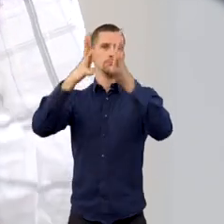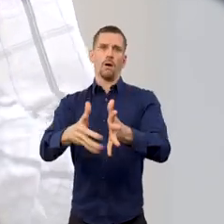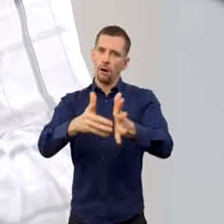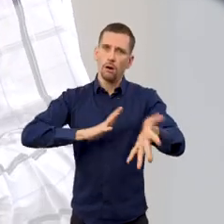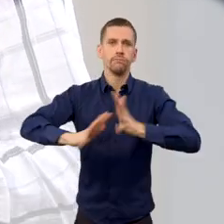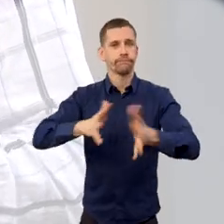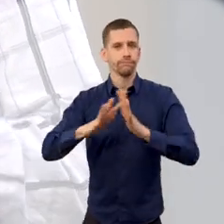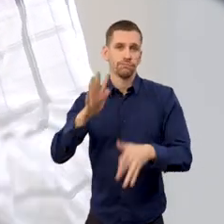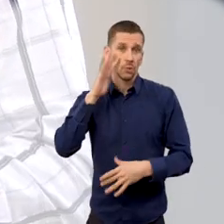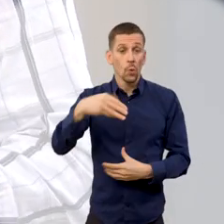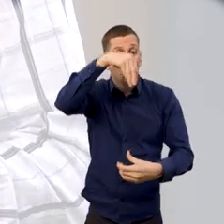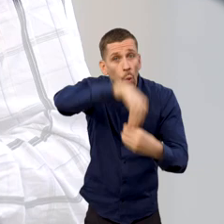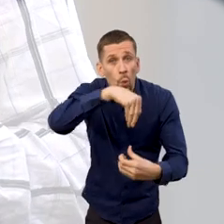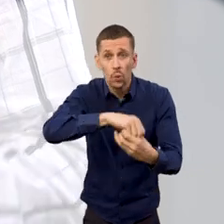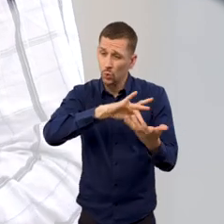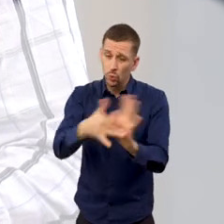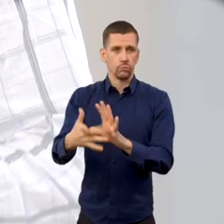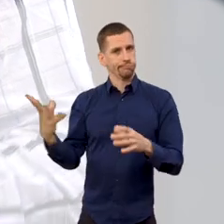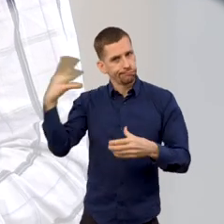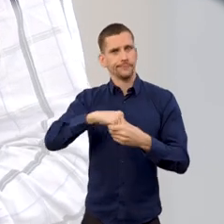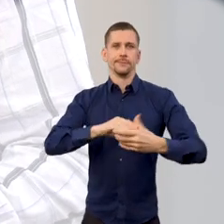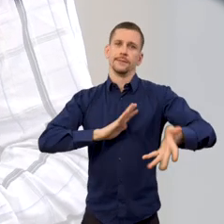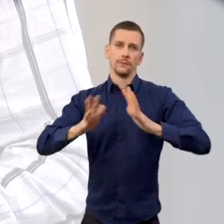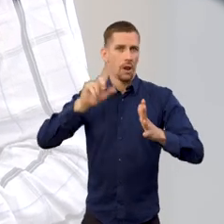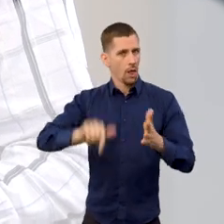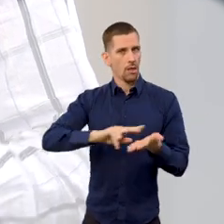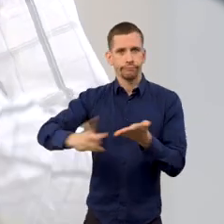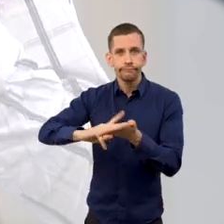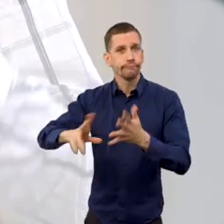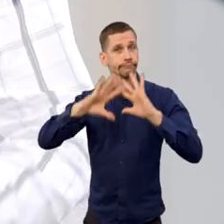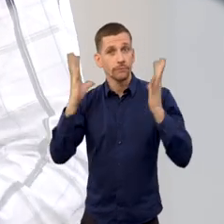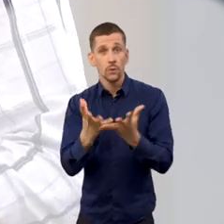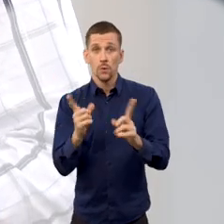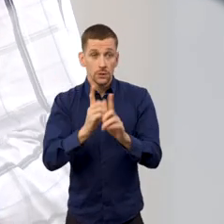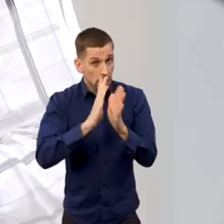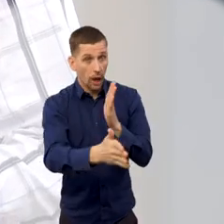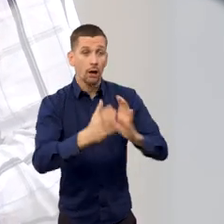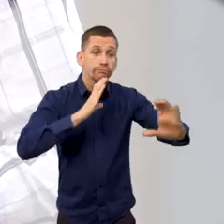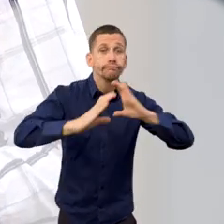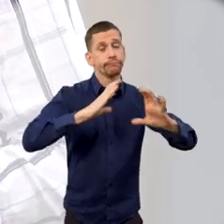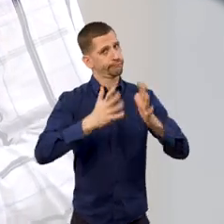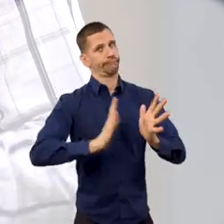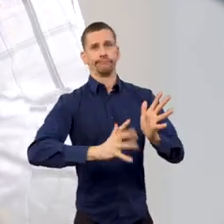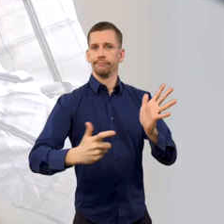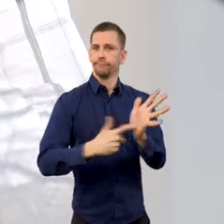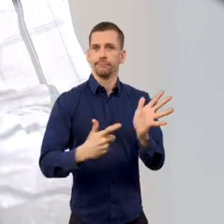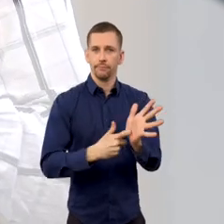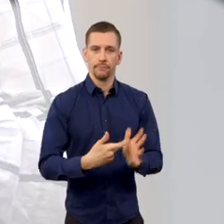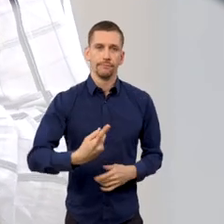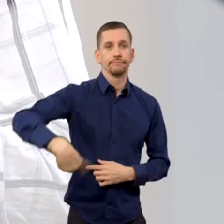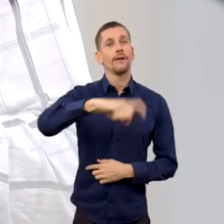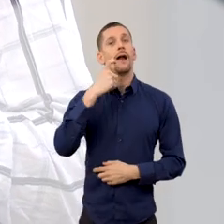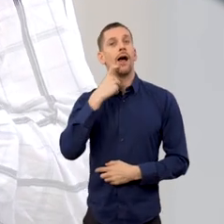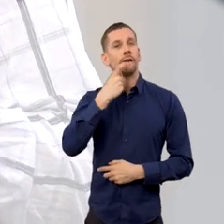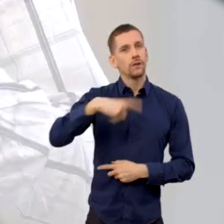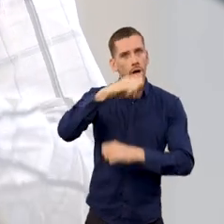linguistique. C'est-à-dire que la formation, tous les contenus de formation sont pensés directement en langue des signes et sont dispensés directement aussi en langue des signes, ce qui